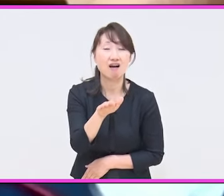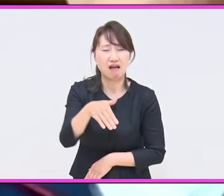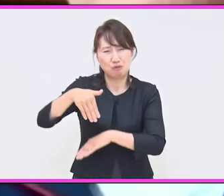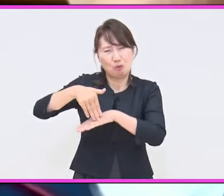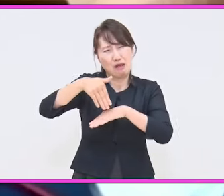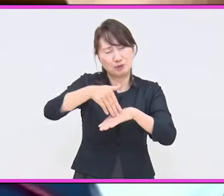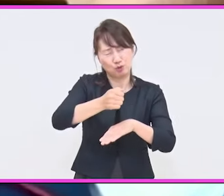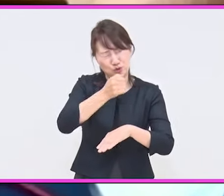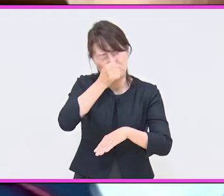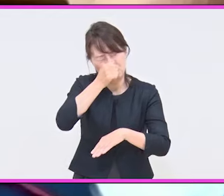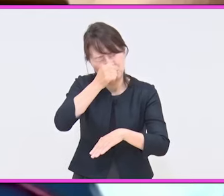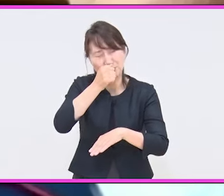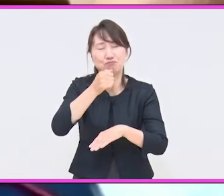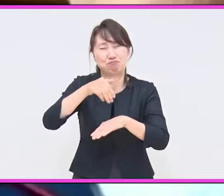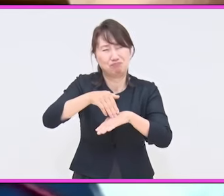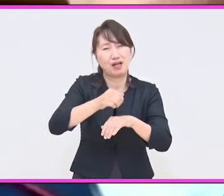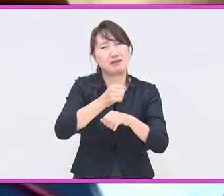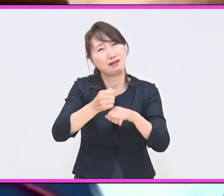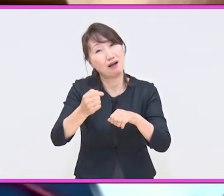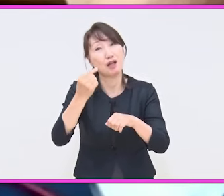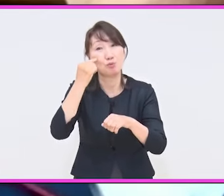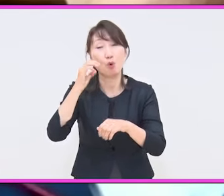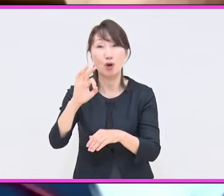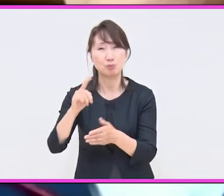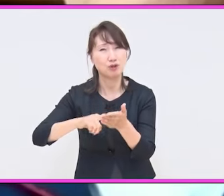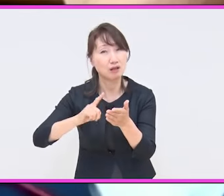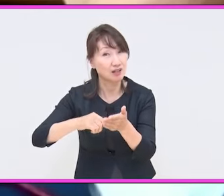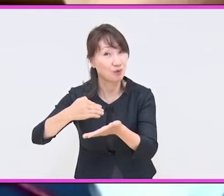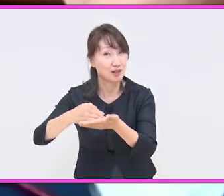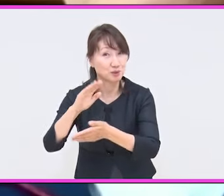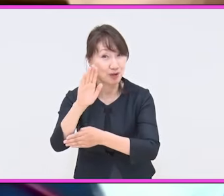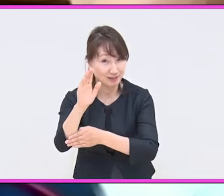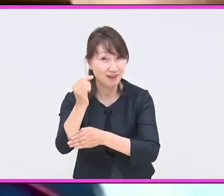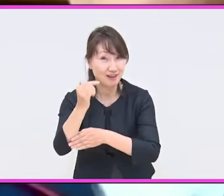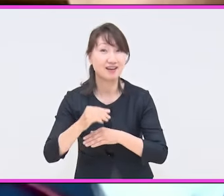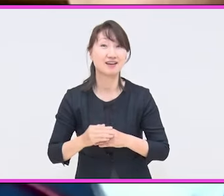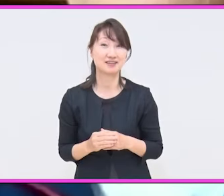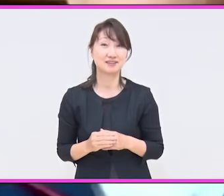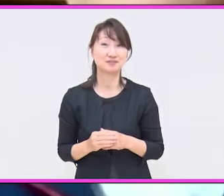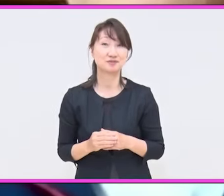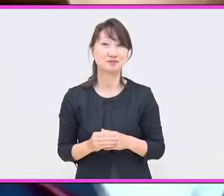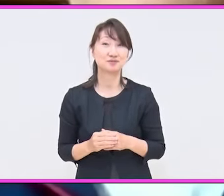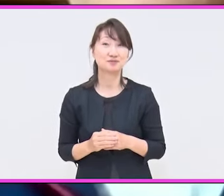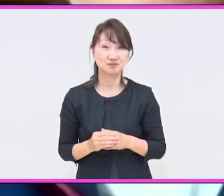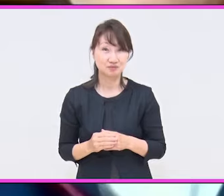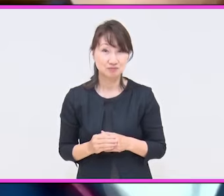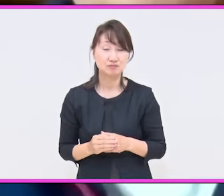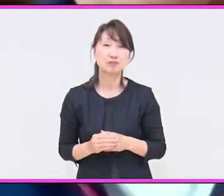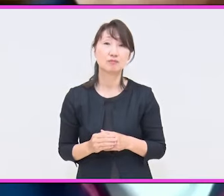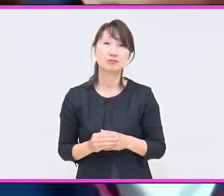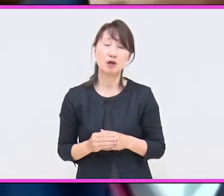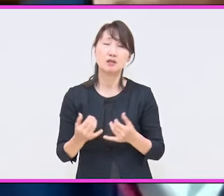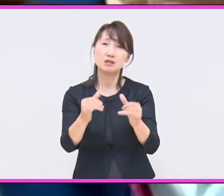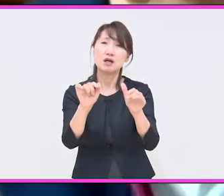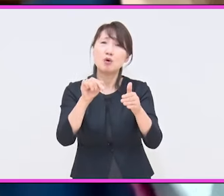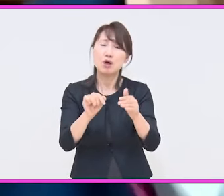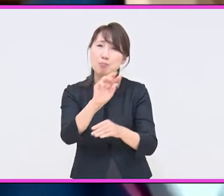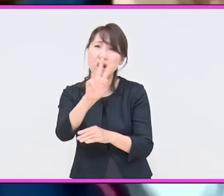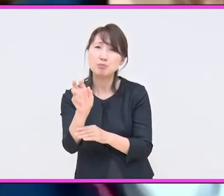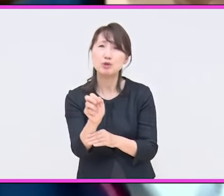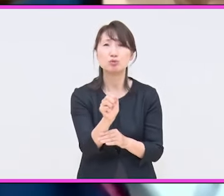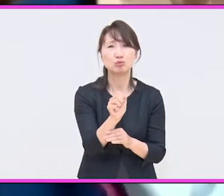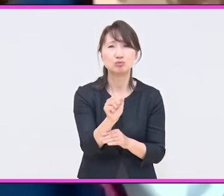トレーニングできていなかったんじゃないかなと、お金の話も先ほどありましたけれども思うんですけれども、こう位置づけとしては社会の中でど